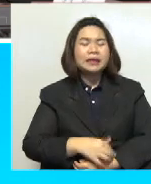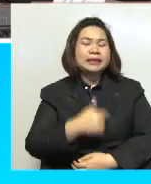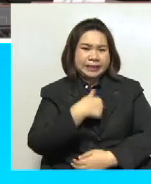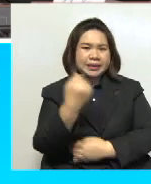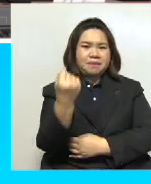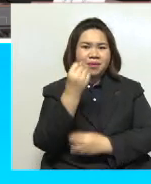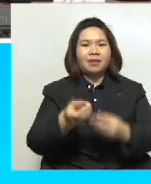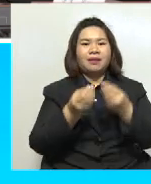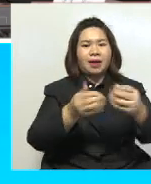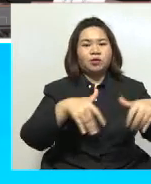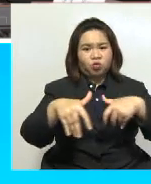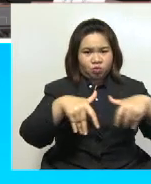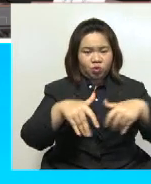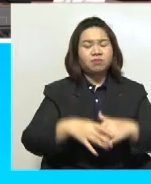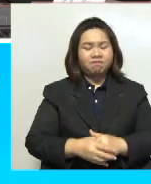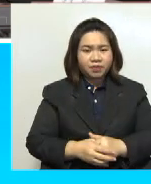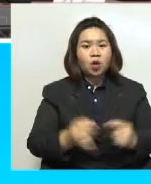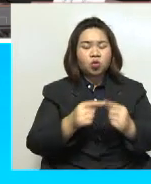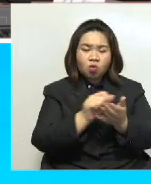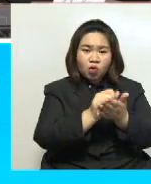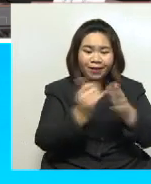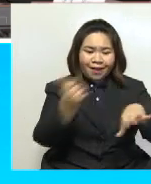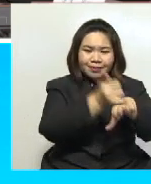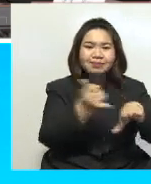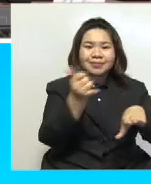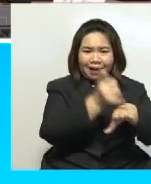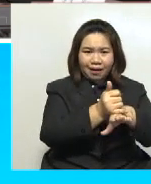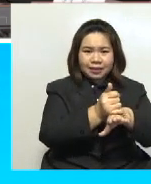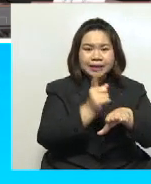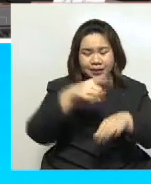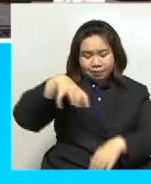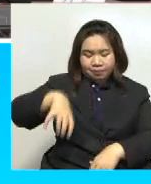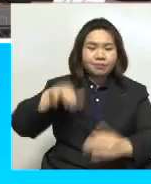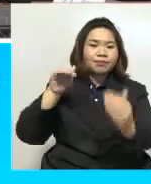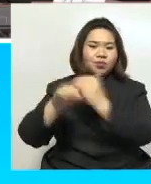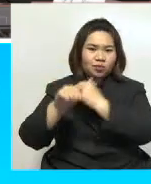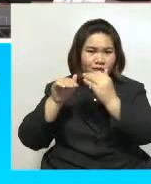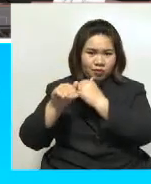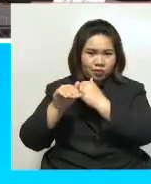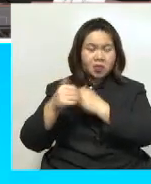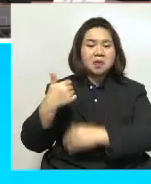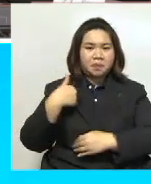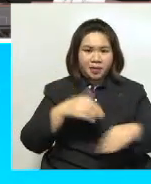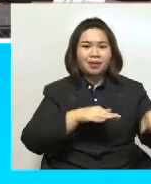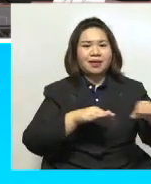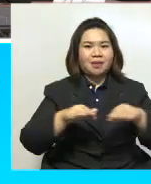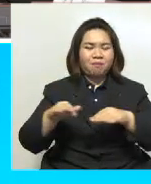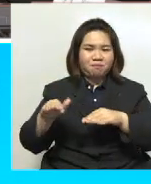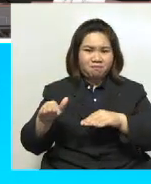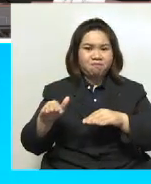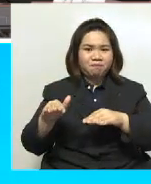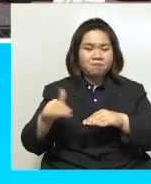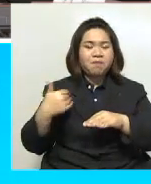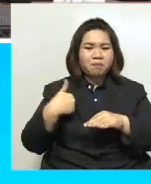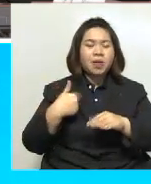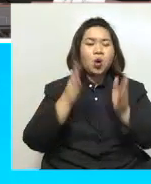กับพี่น้องประชาชนที่ใช้บริการรถสาธารณะนะครับคือทางกรมการขนส่งทางบกเนี่ยเรามีการเตรียมความพร้อมแล้วเรา